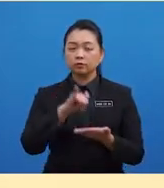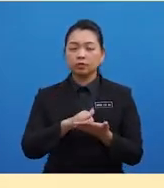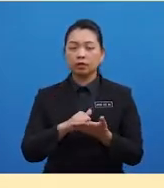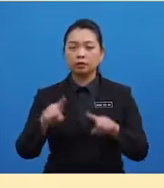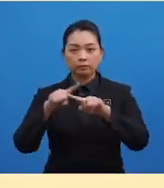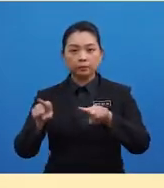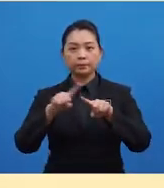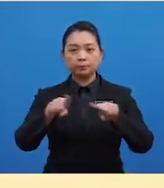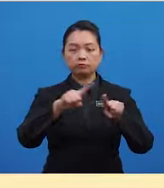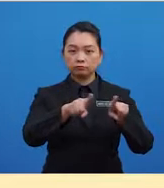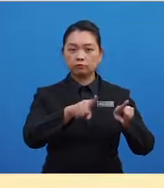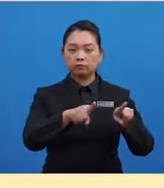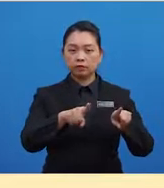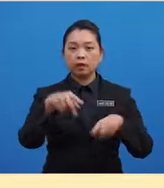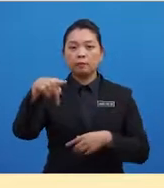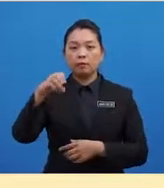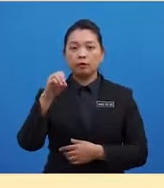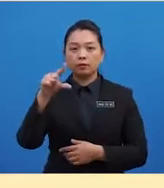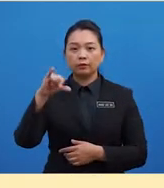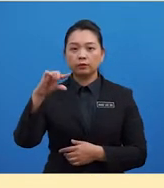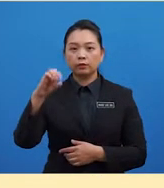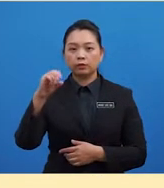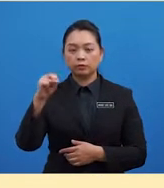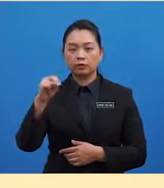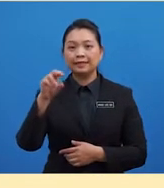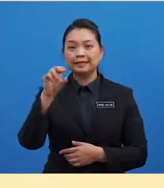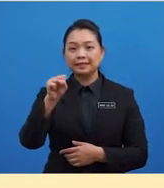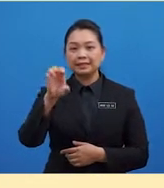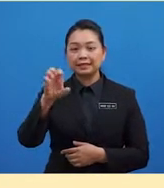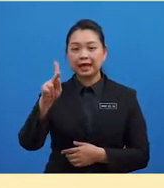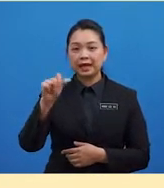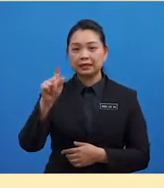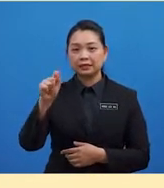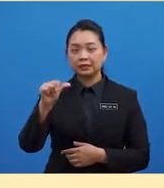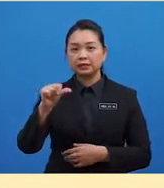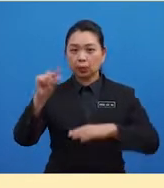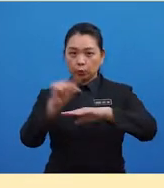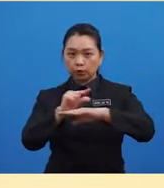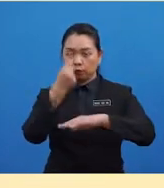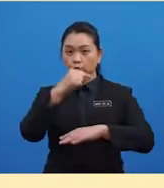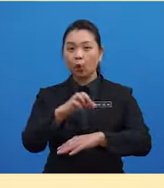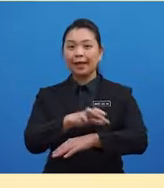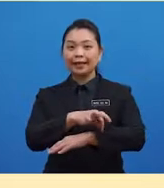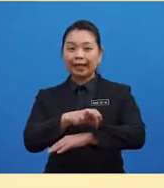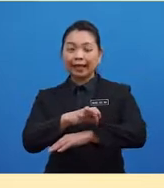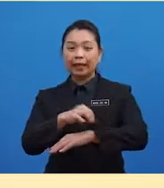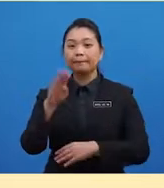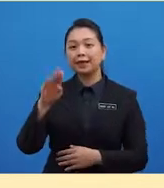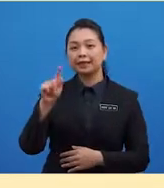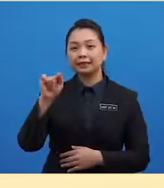sekata digunakan untuk menghasilkan corak kain batik. Corak kain batik sangat cantik kan